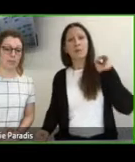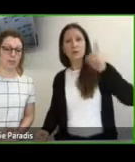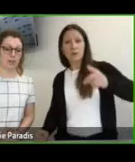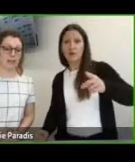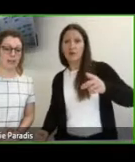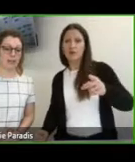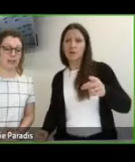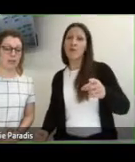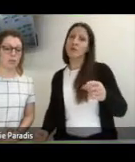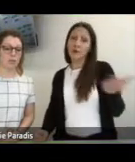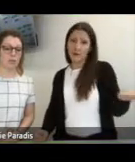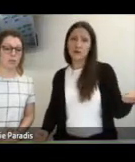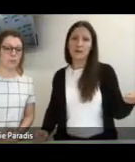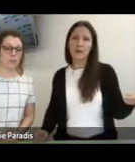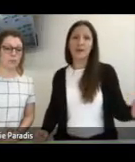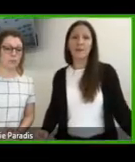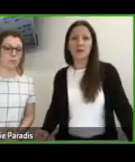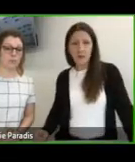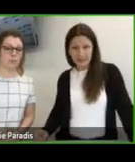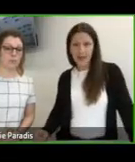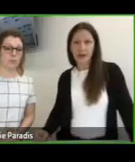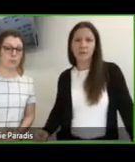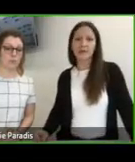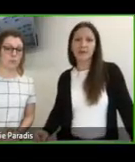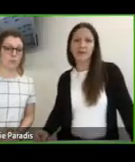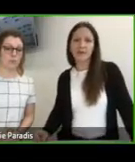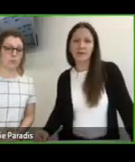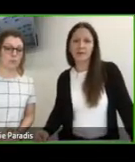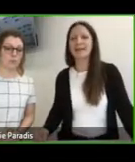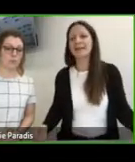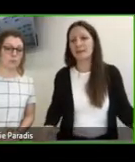Et pour ceux qui veulent continuer, on va vous demander tout de suite de prendre la page 348.